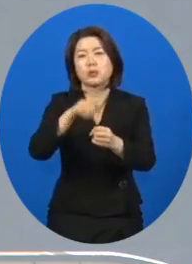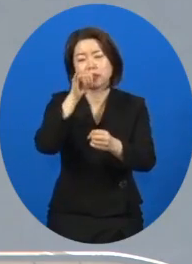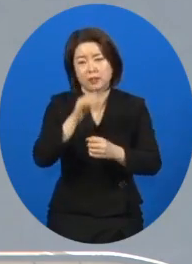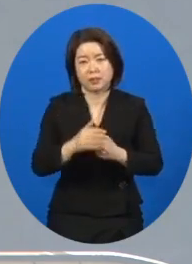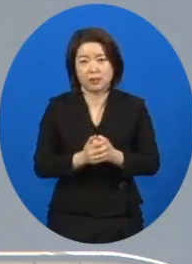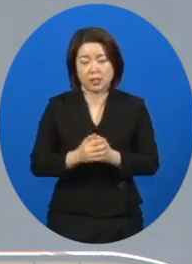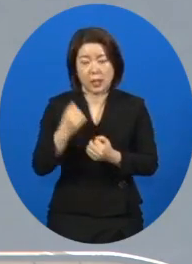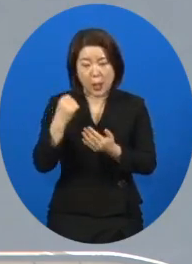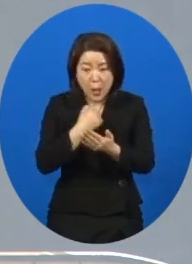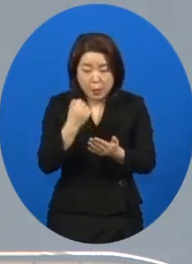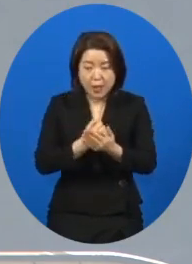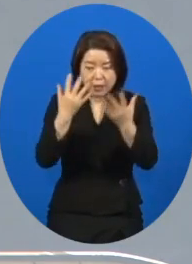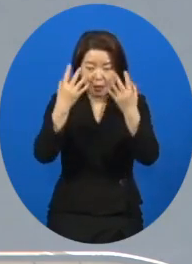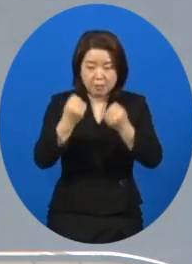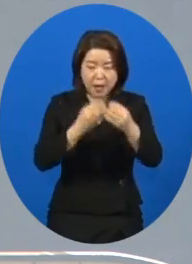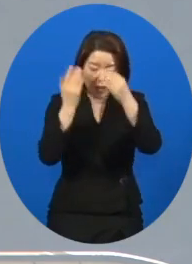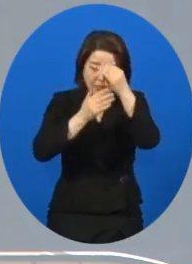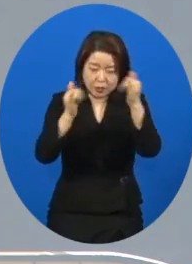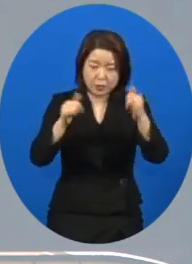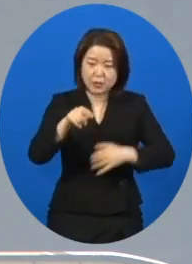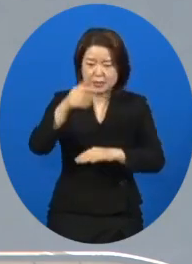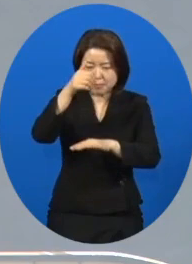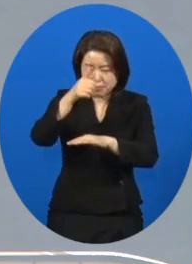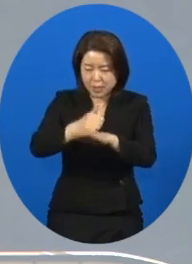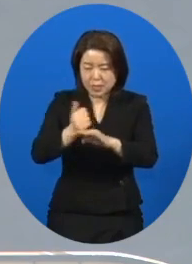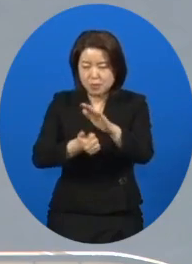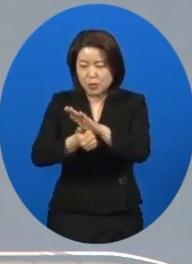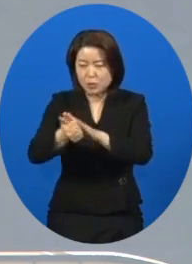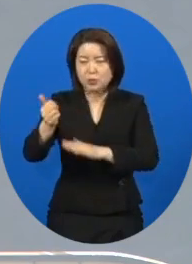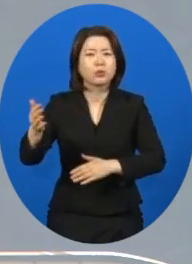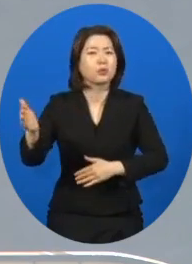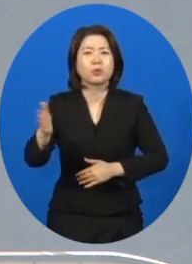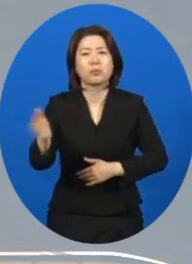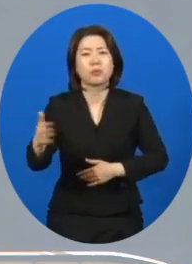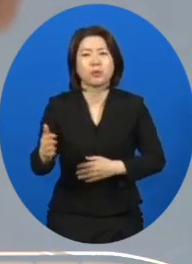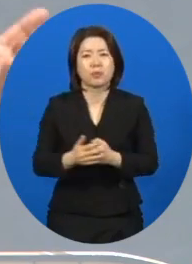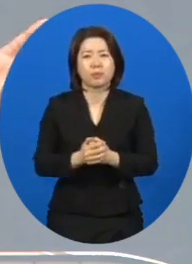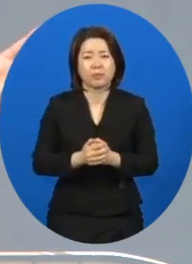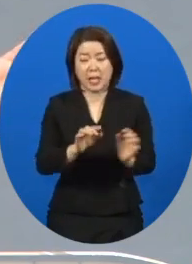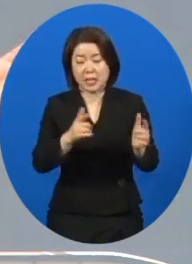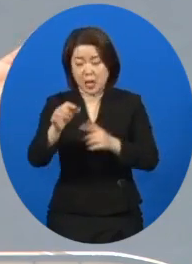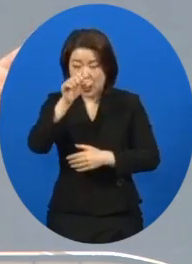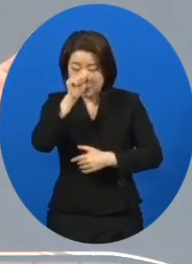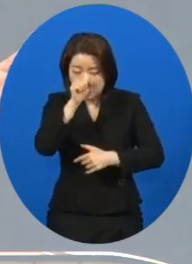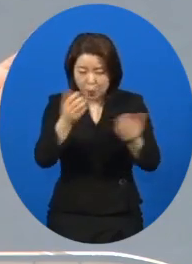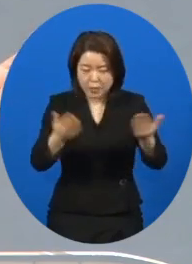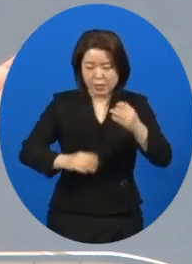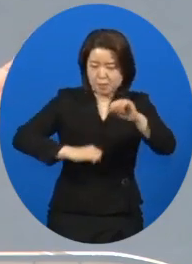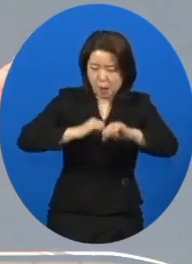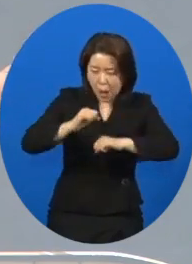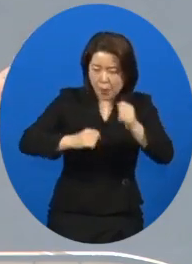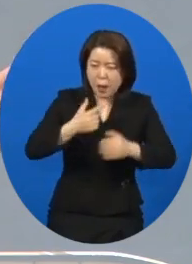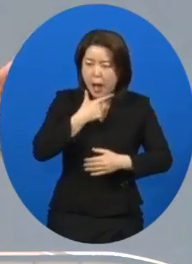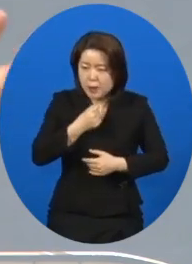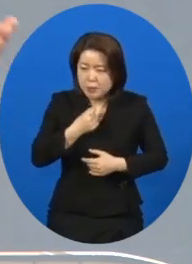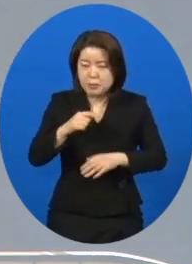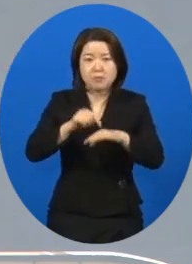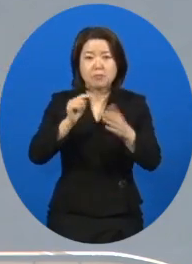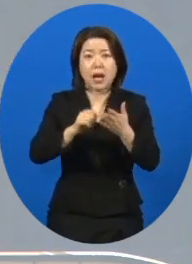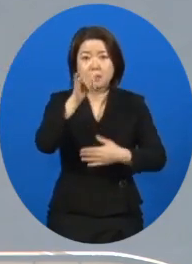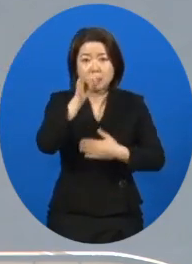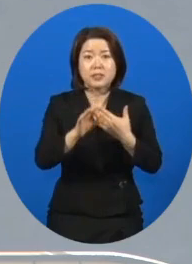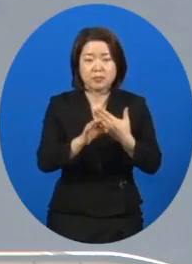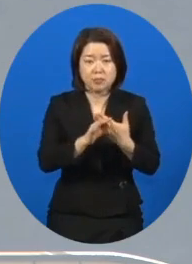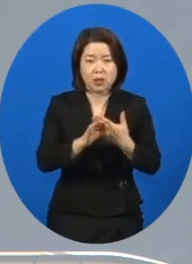안타깝게도 많은 성도들에게 이 마지막 소원이 없어요. 온갖 선한 일을 마음껏 하려고 하는 마음만 있으면